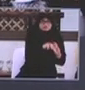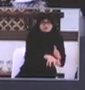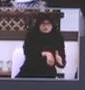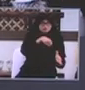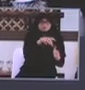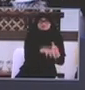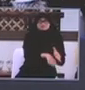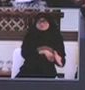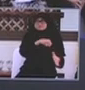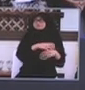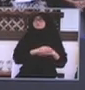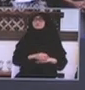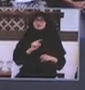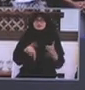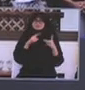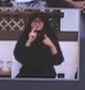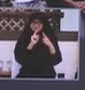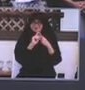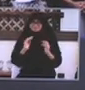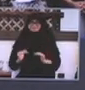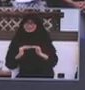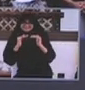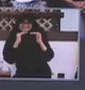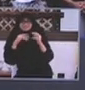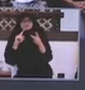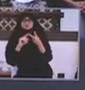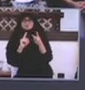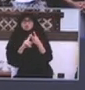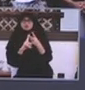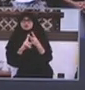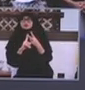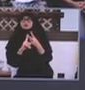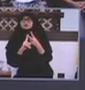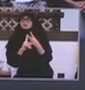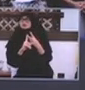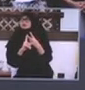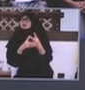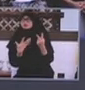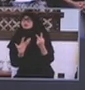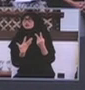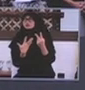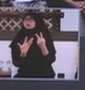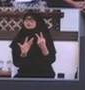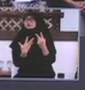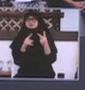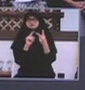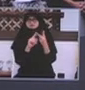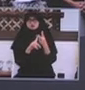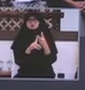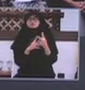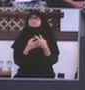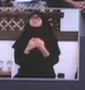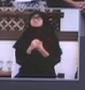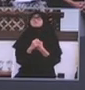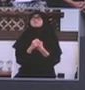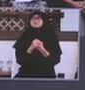oke, satu banjir nge. Ini soalnya di belakang saya udah nyatet semua. Yang kedua apa? Yang kedua, Pak.